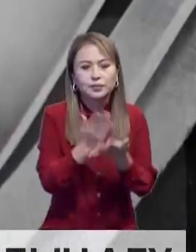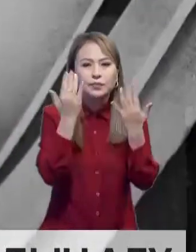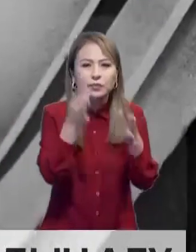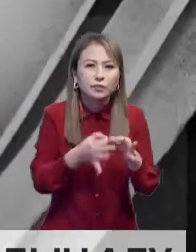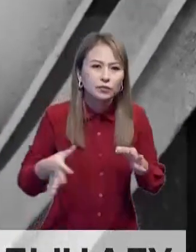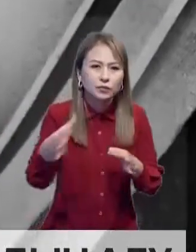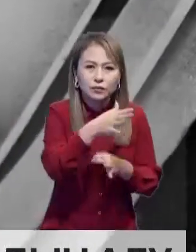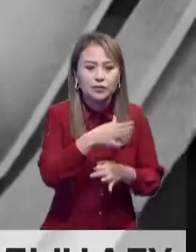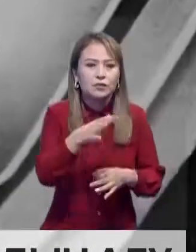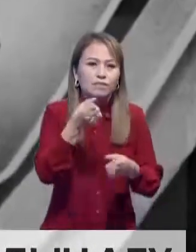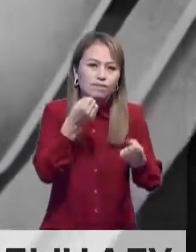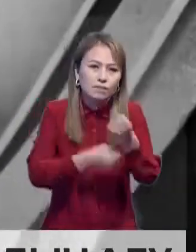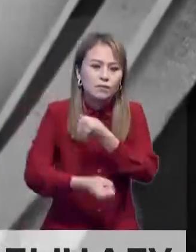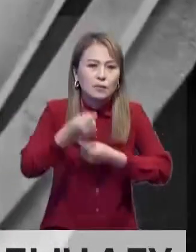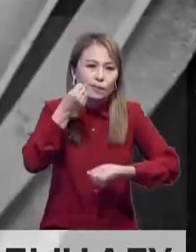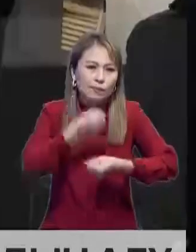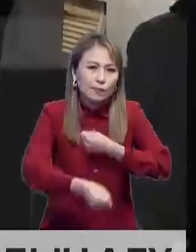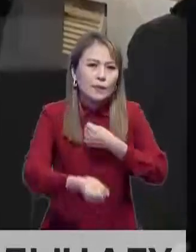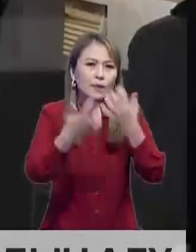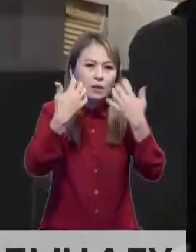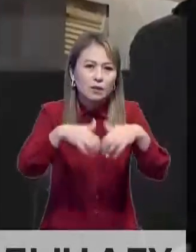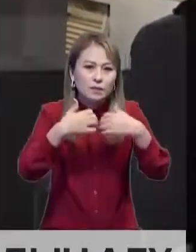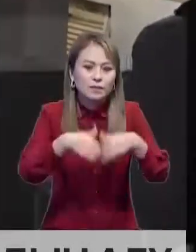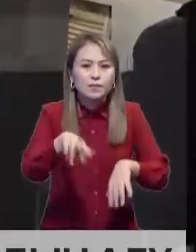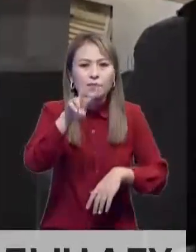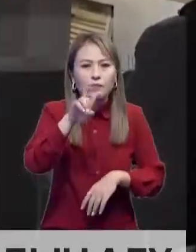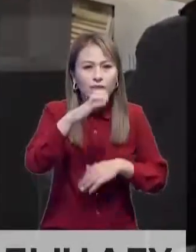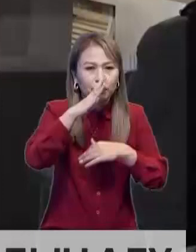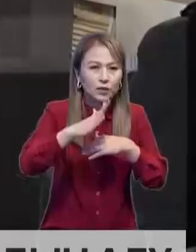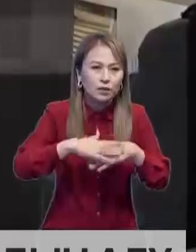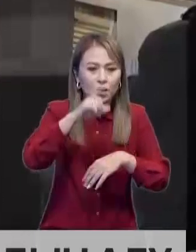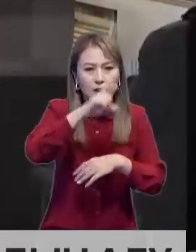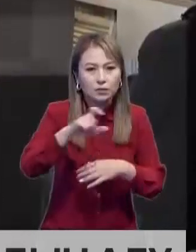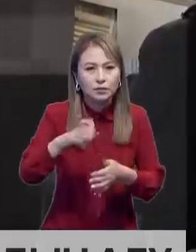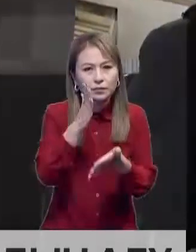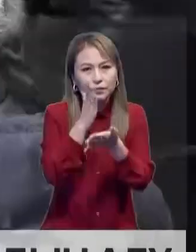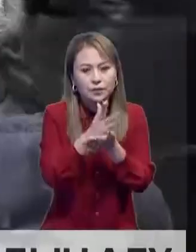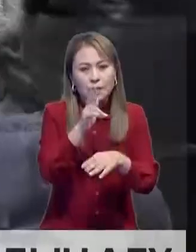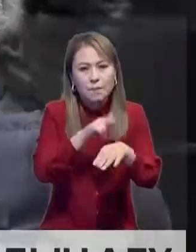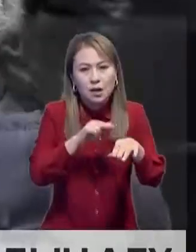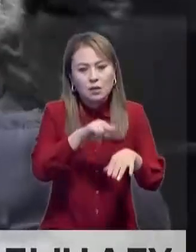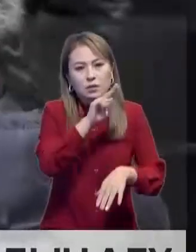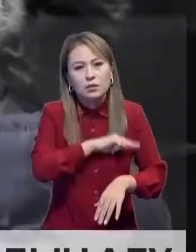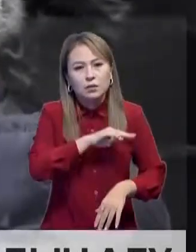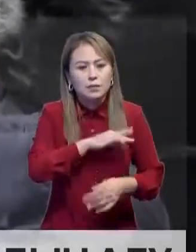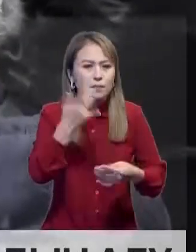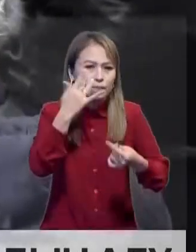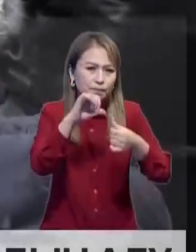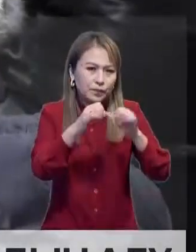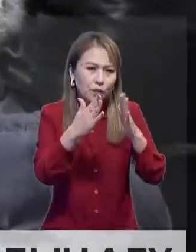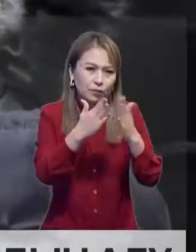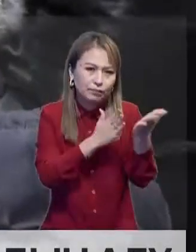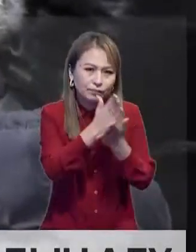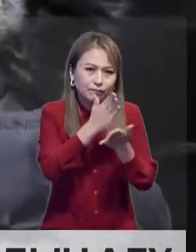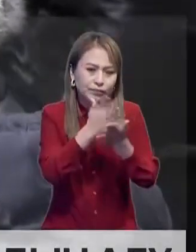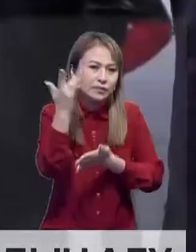Өңірде тұрмыстық зорлық зомбылық көрсеткендер есебінде 200-ге жуық адам тұр. Полиция қызметкерлері үнемі олардың үйіне барып,